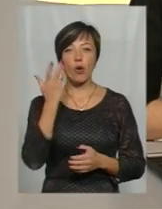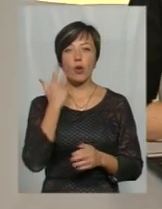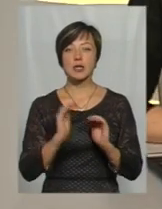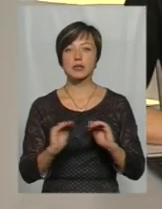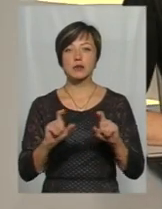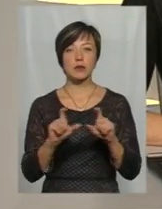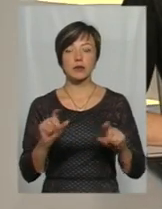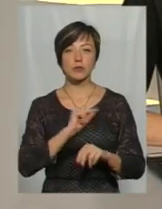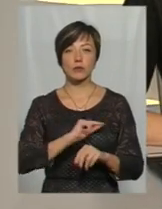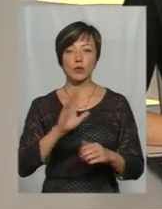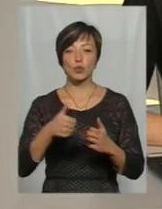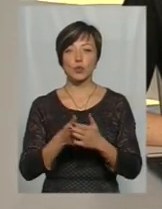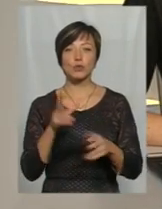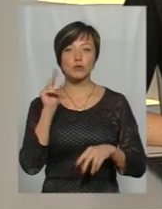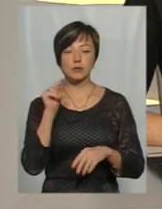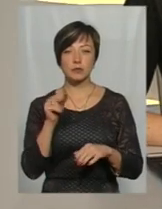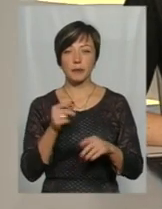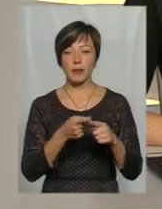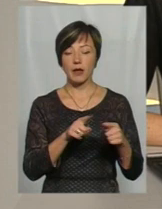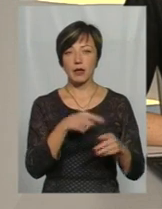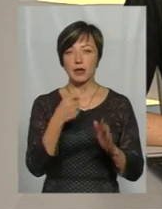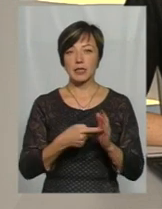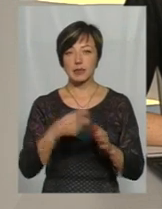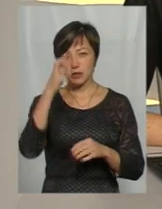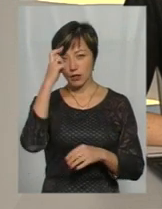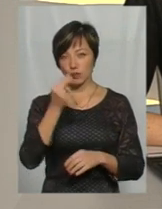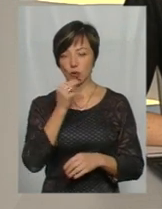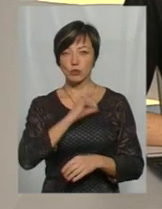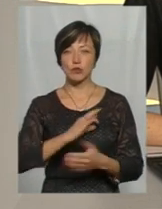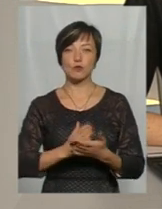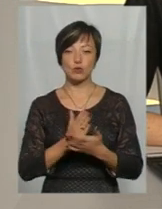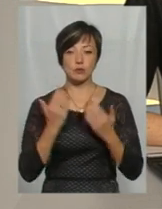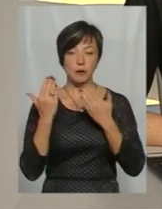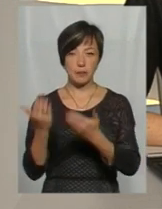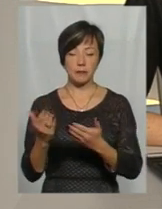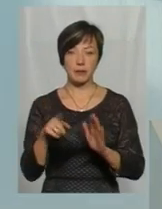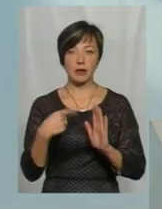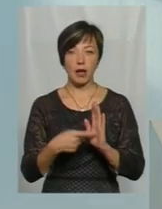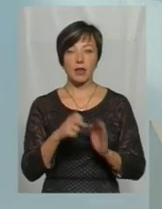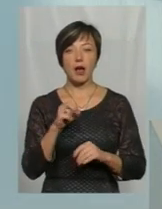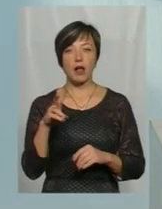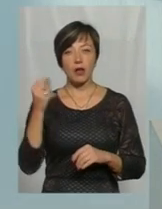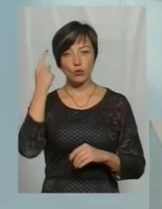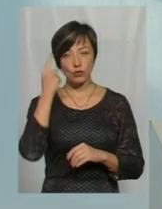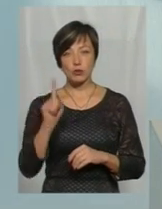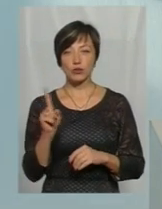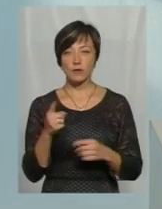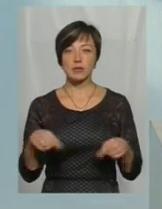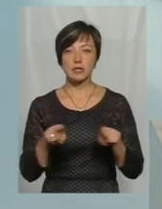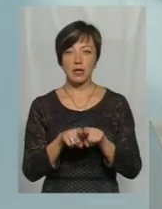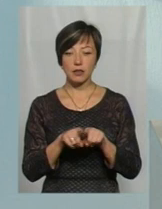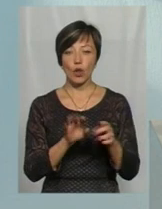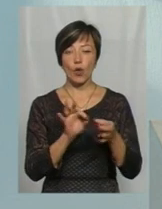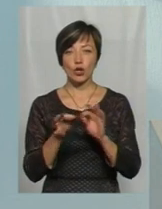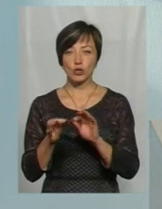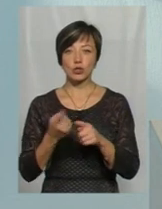не працюватиме? Це вже питання до Держпродспоживслужби, от. Але я думаю, що все-таки